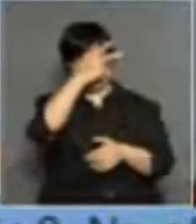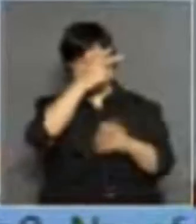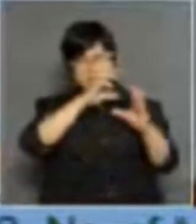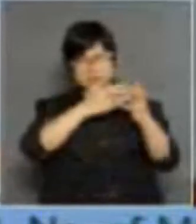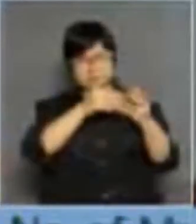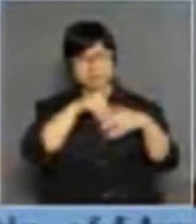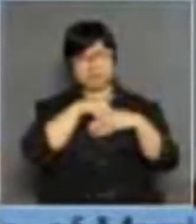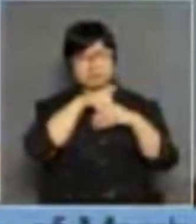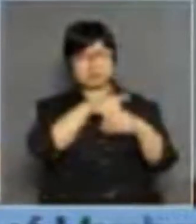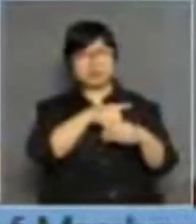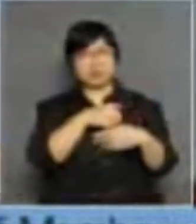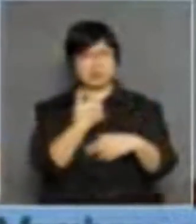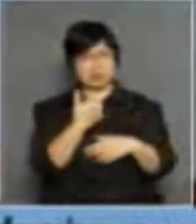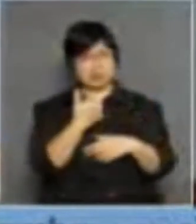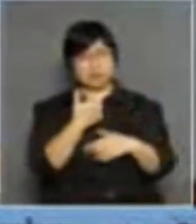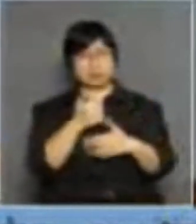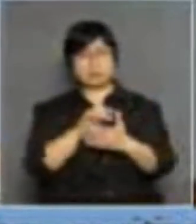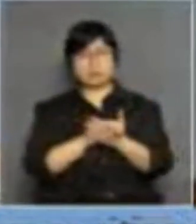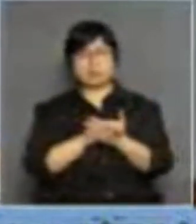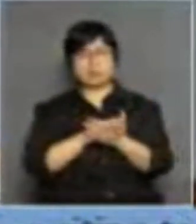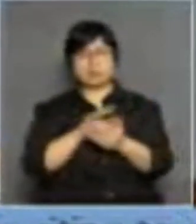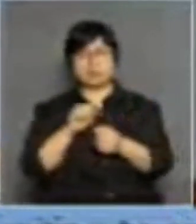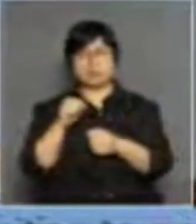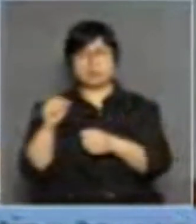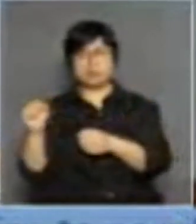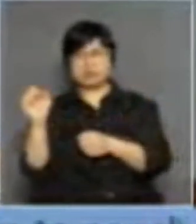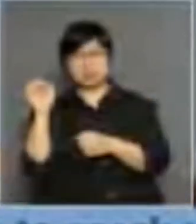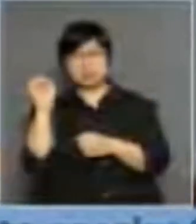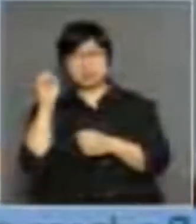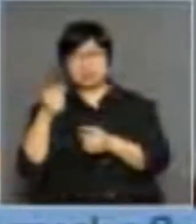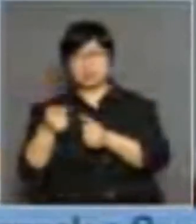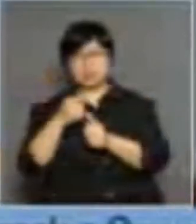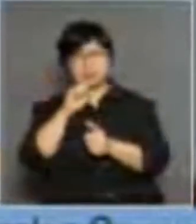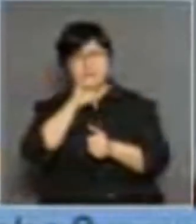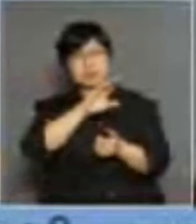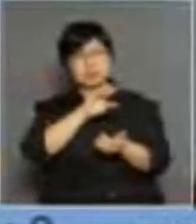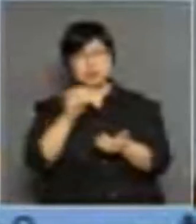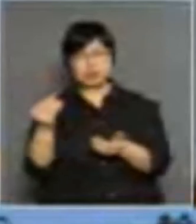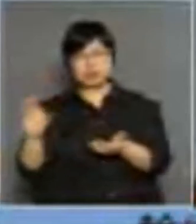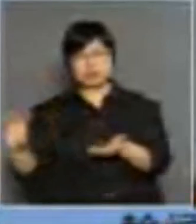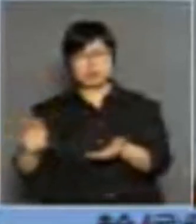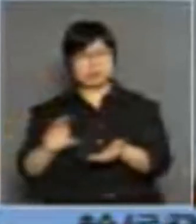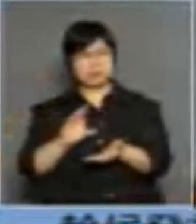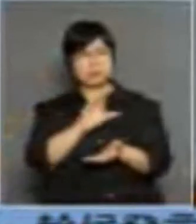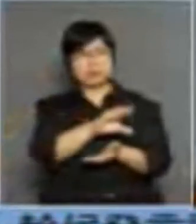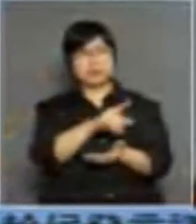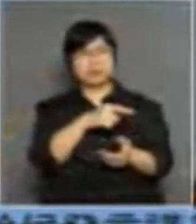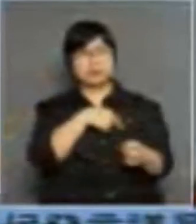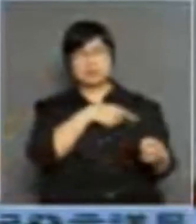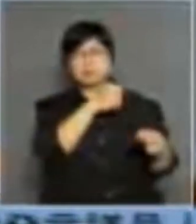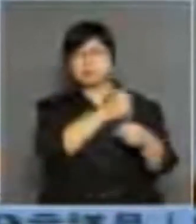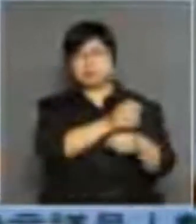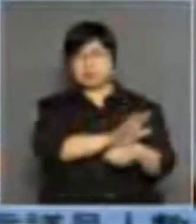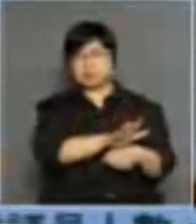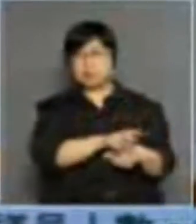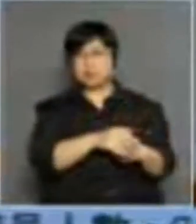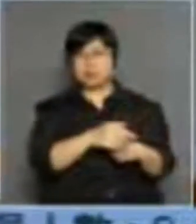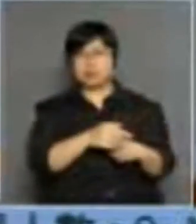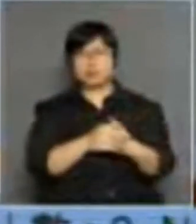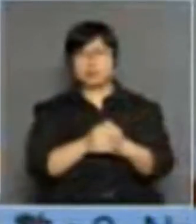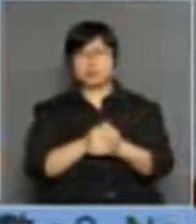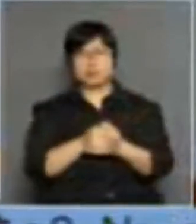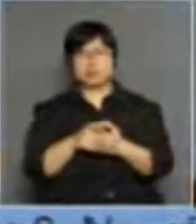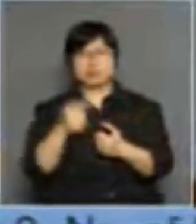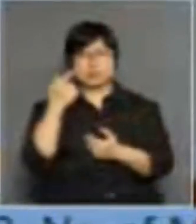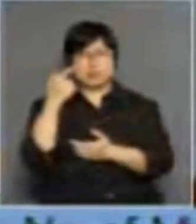申請的嘛，那如果你不是跟人家拿埋錢，人家怎會做呢？所以在這點上面，他們是嚴重